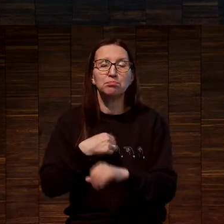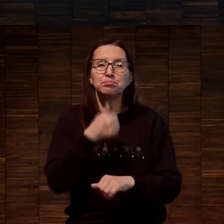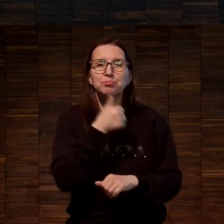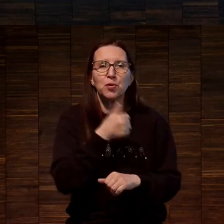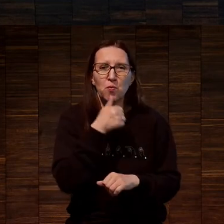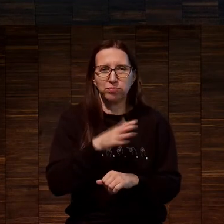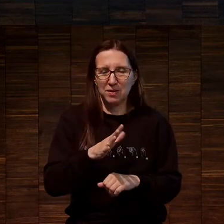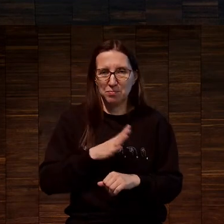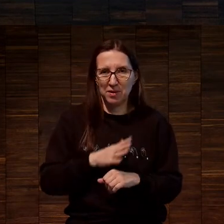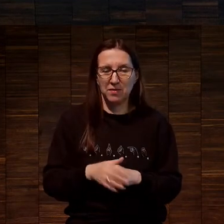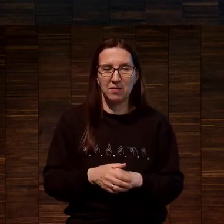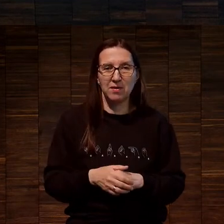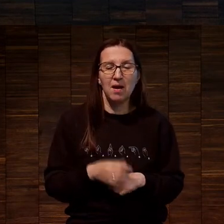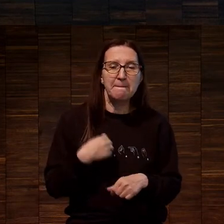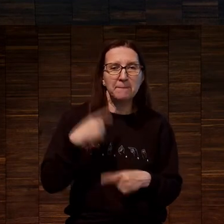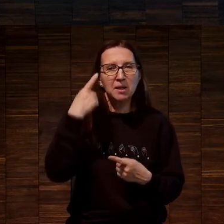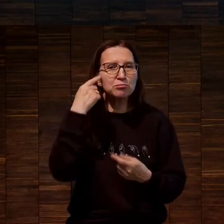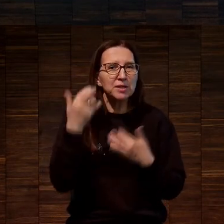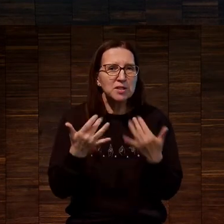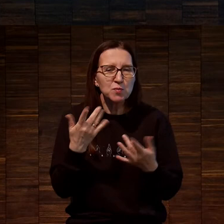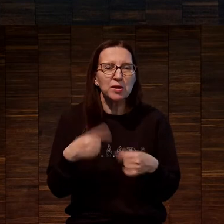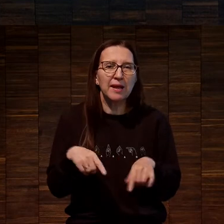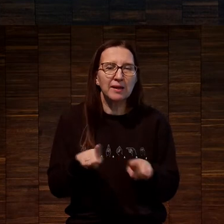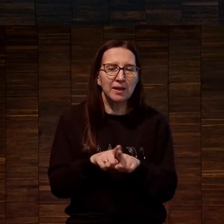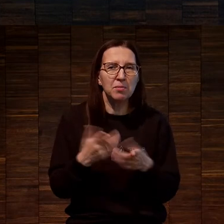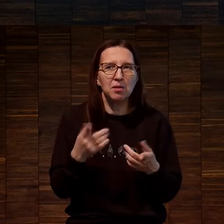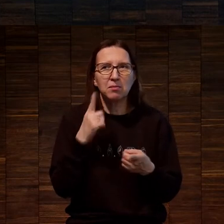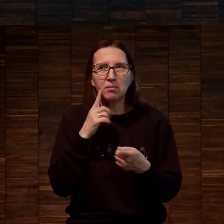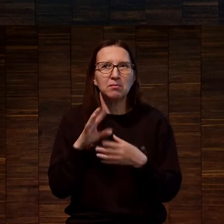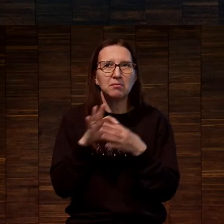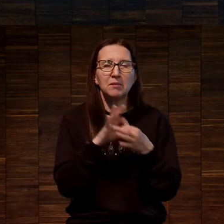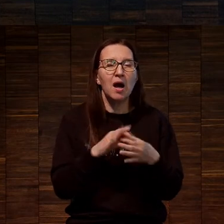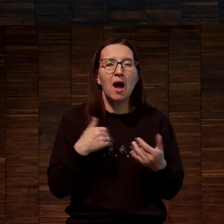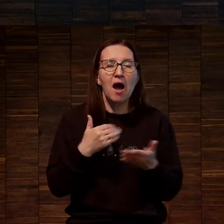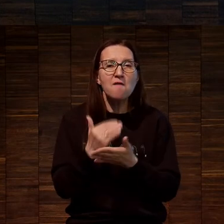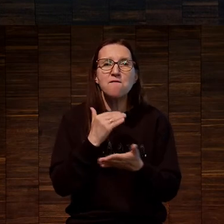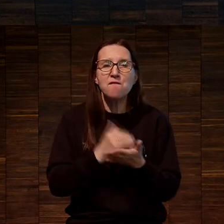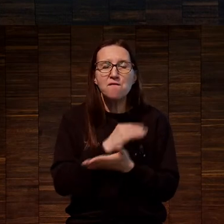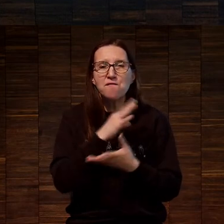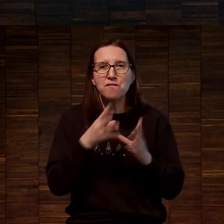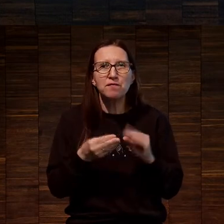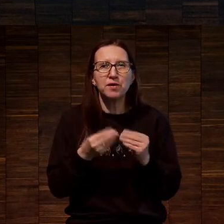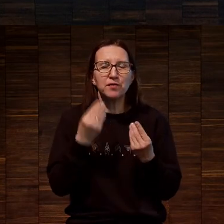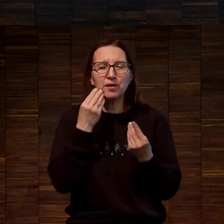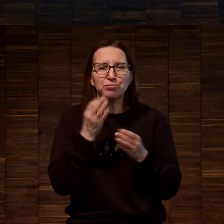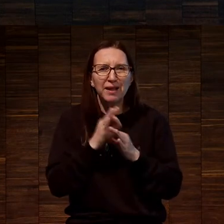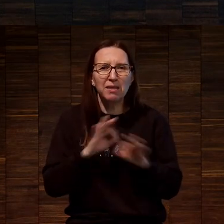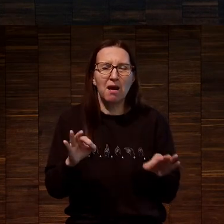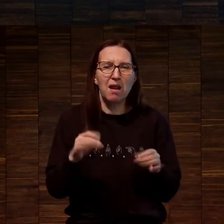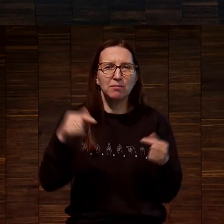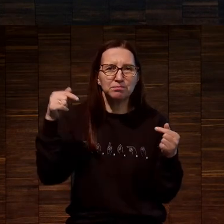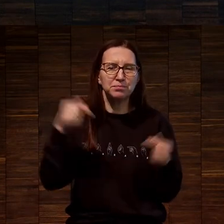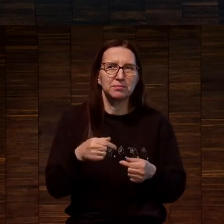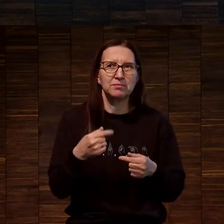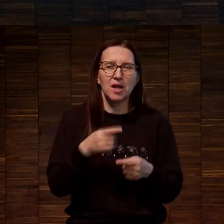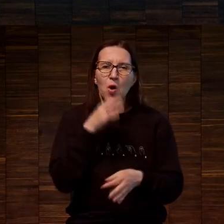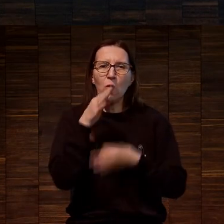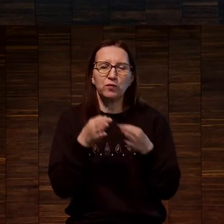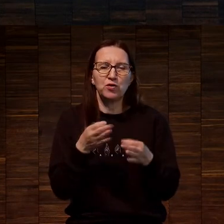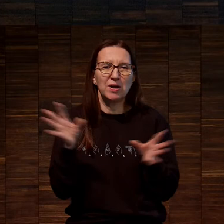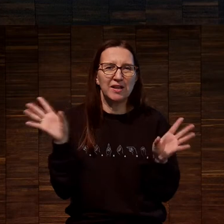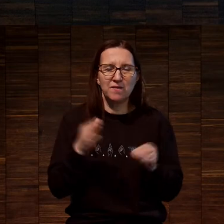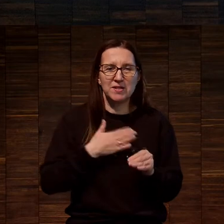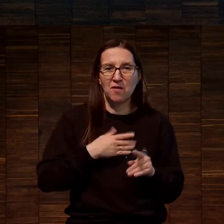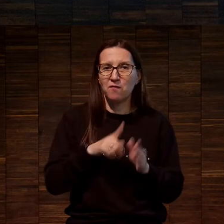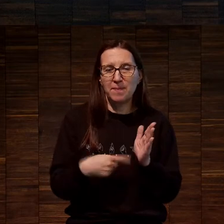Mm-hmm. Мы размышляли над какими-то системами, но мы не выработали какую-то идеальную, которая mm-hmm. отвечала бы на эти вопросы.